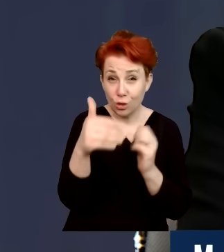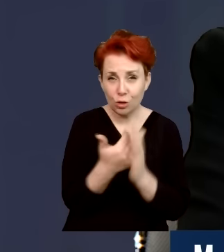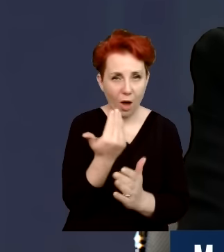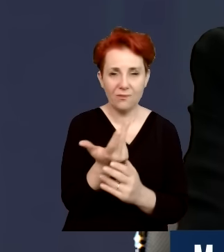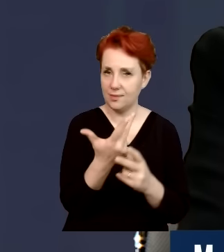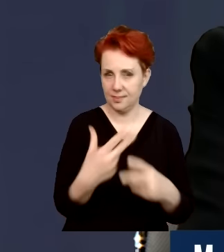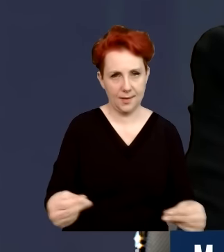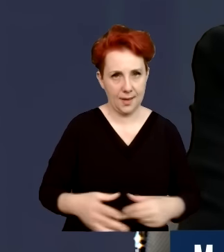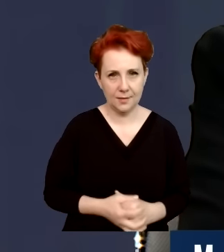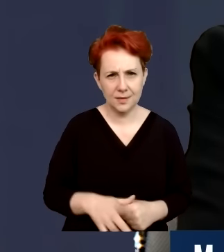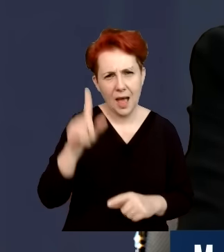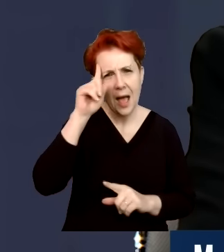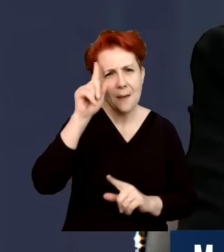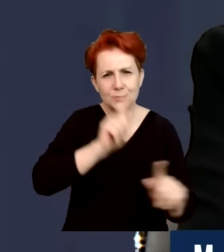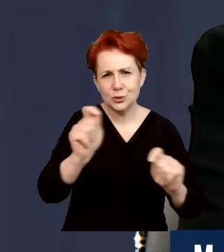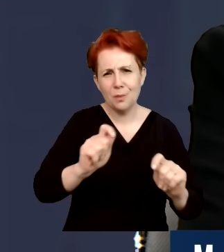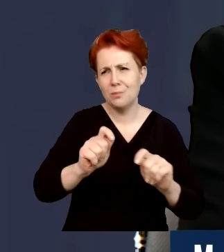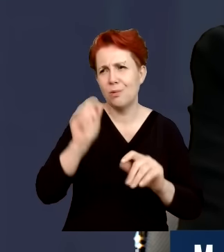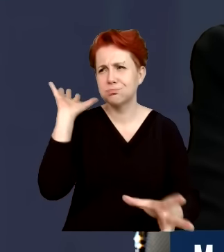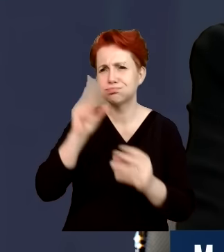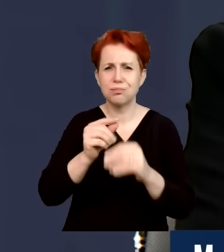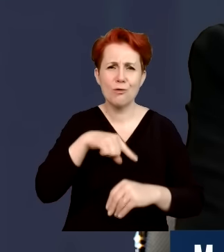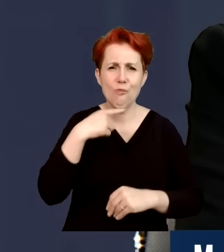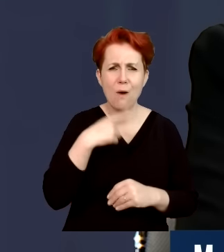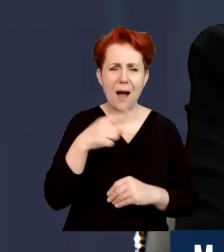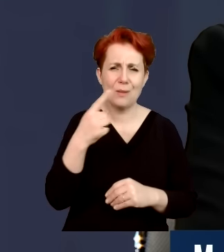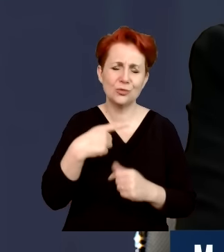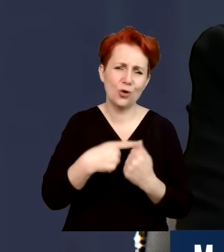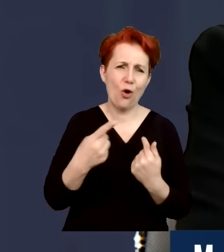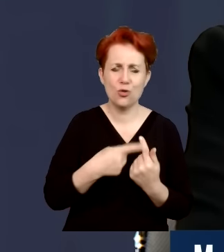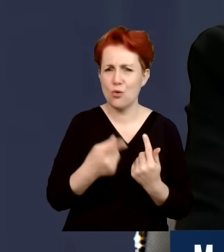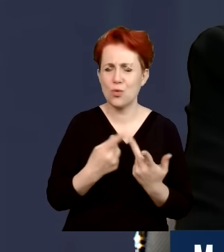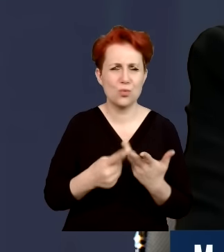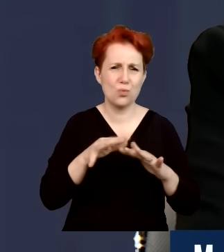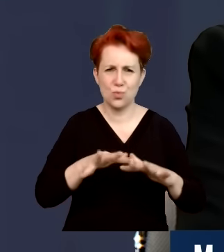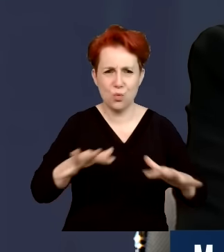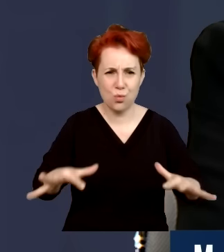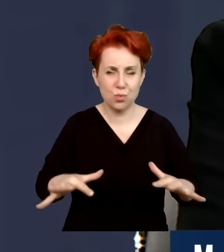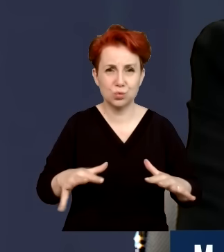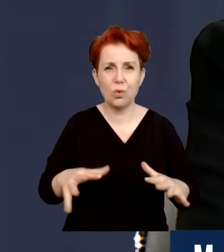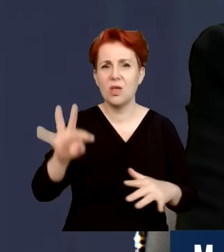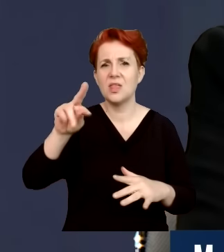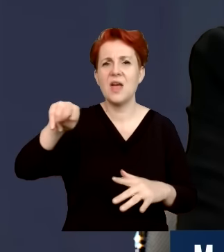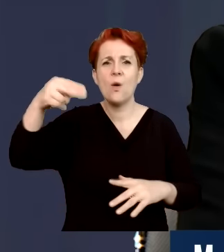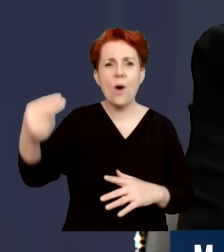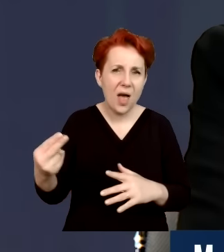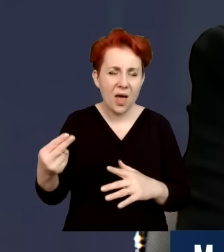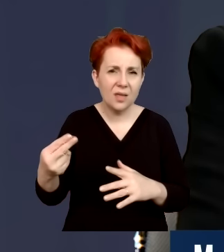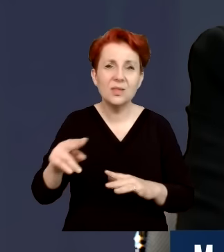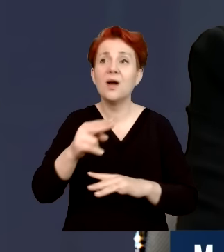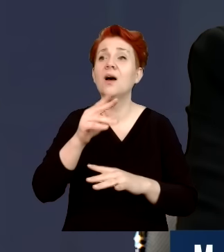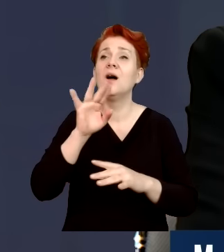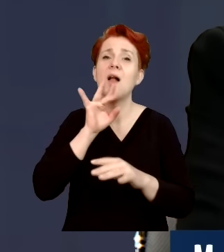przypominam te steki kłamstw, jakie były wylewane z TVN-u po